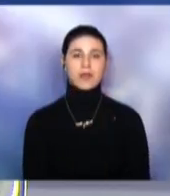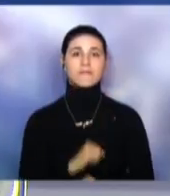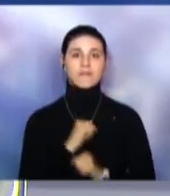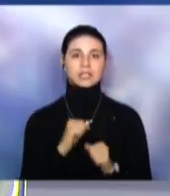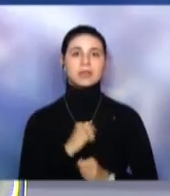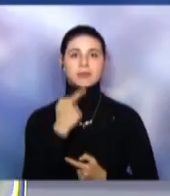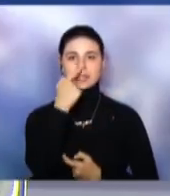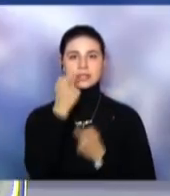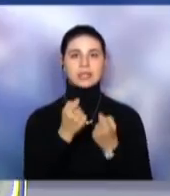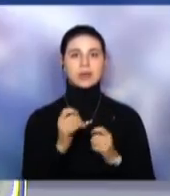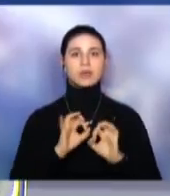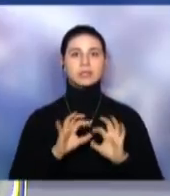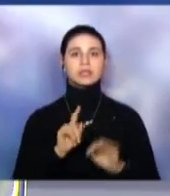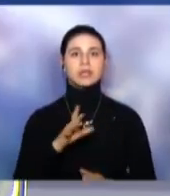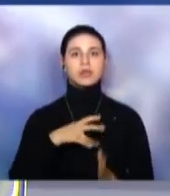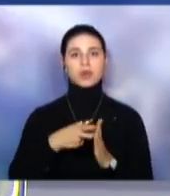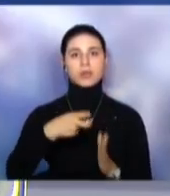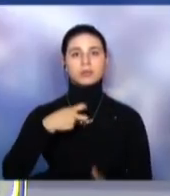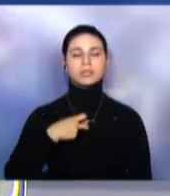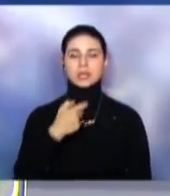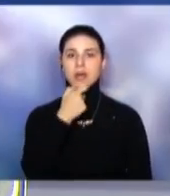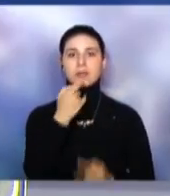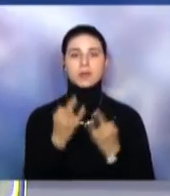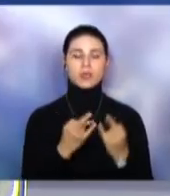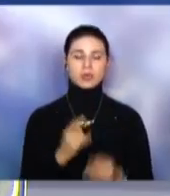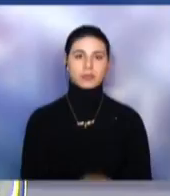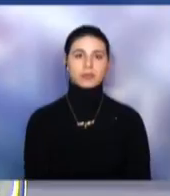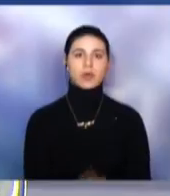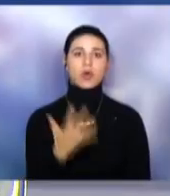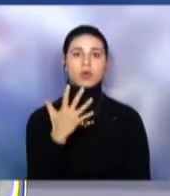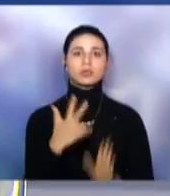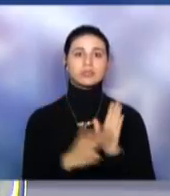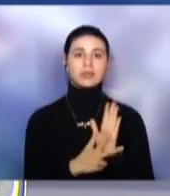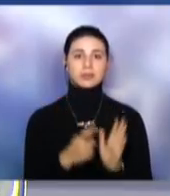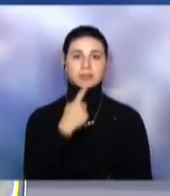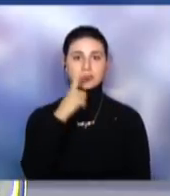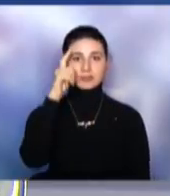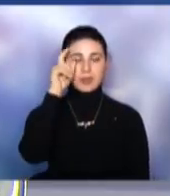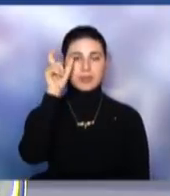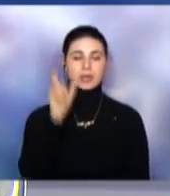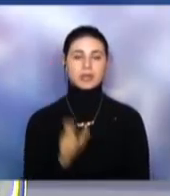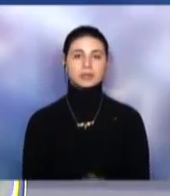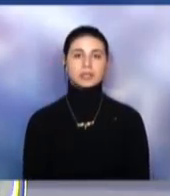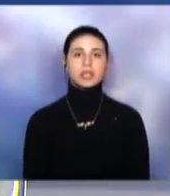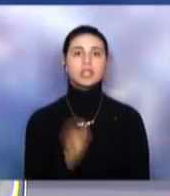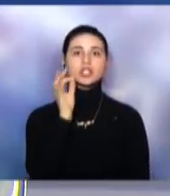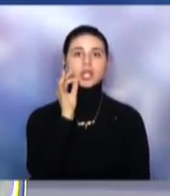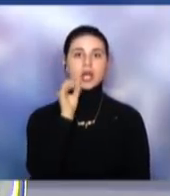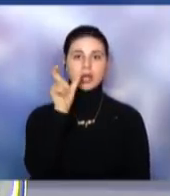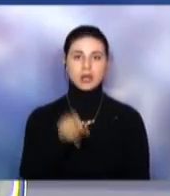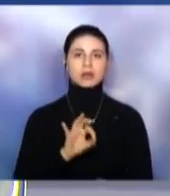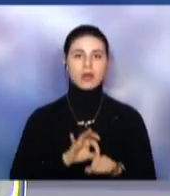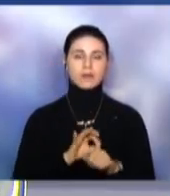ვეცდები დეტალურად გიამბოთ რა მოგწერა მაყურებელმა Facebook-ზე. 58 წლის მამაკაცი, შაქრიანი